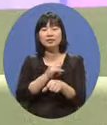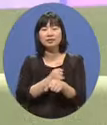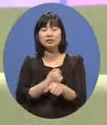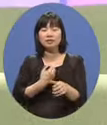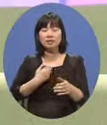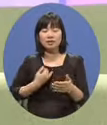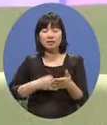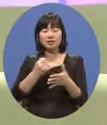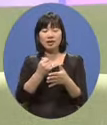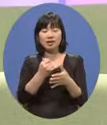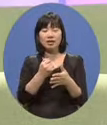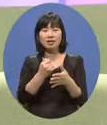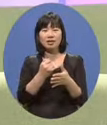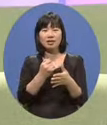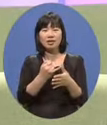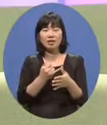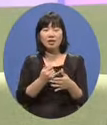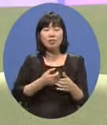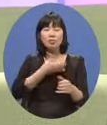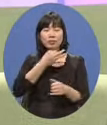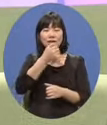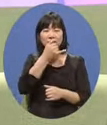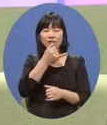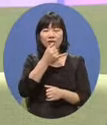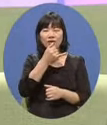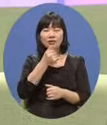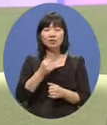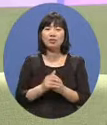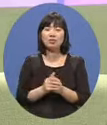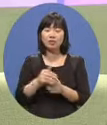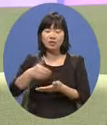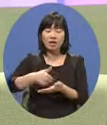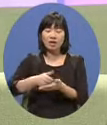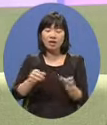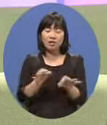사랑하는 내딸 하원이. 부르기만 해도 달아 없어질 것